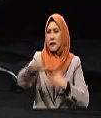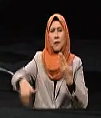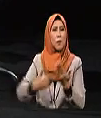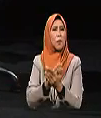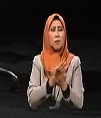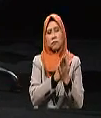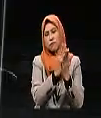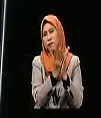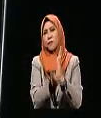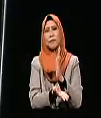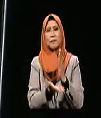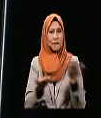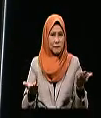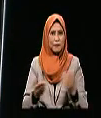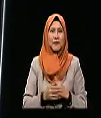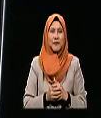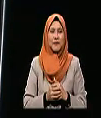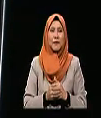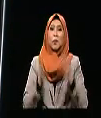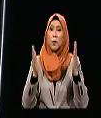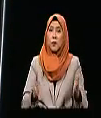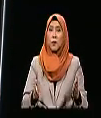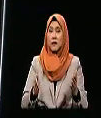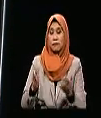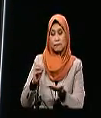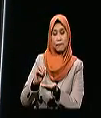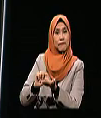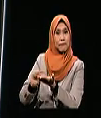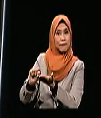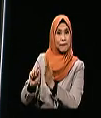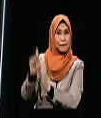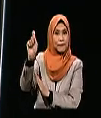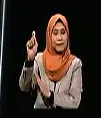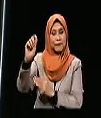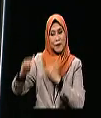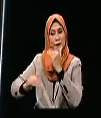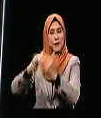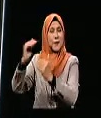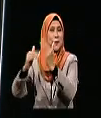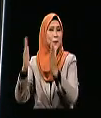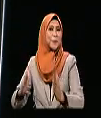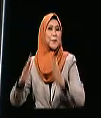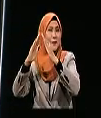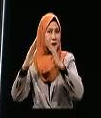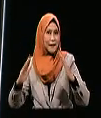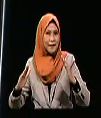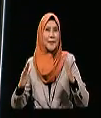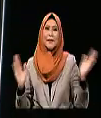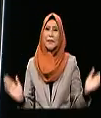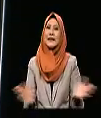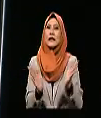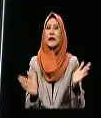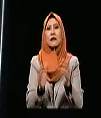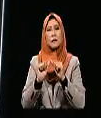aspek di kalangan mereka yang berpendapatan tinggi, terutamanya pemaju-pemaju perumahan. Kita menggalakkan